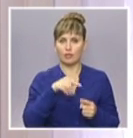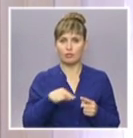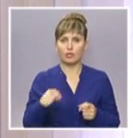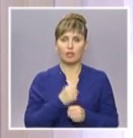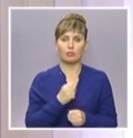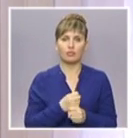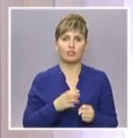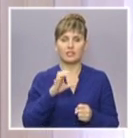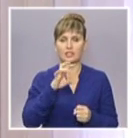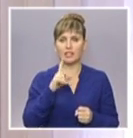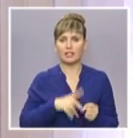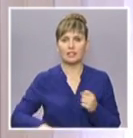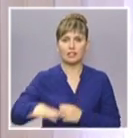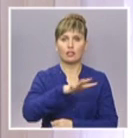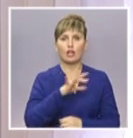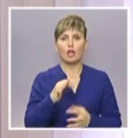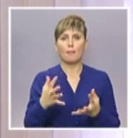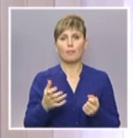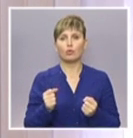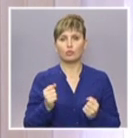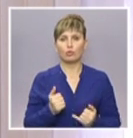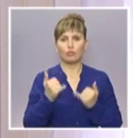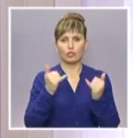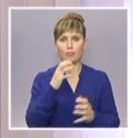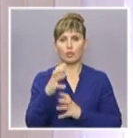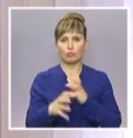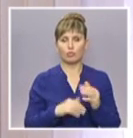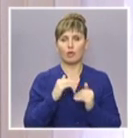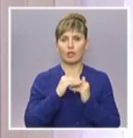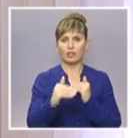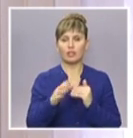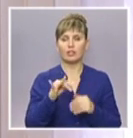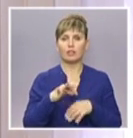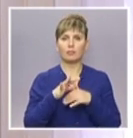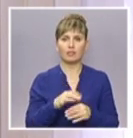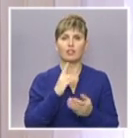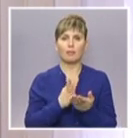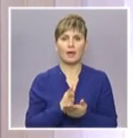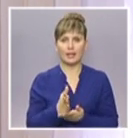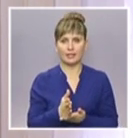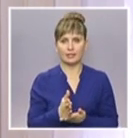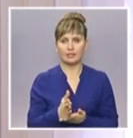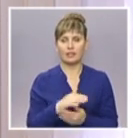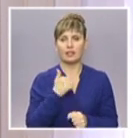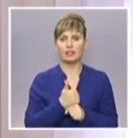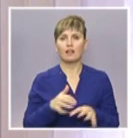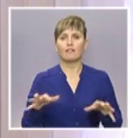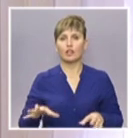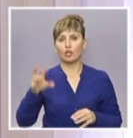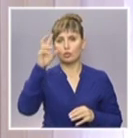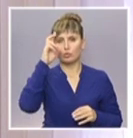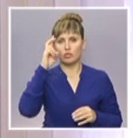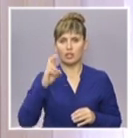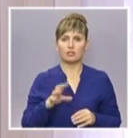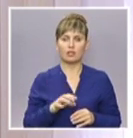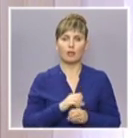среди стран СНГ и получил признание на международной арене. Проводимой политикой глава государства обеспечил